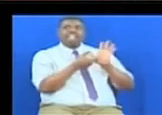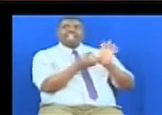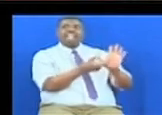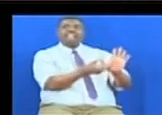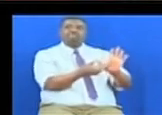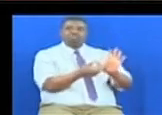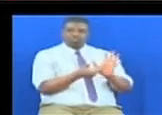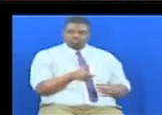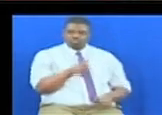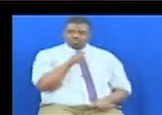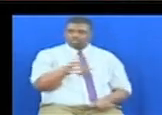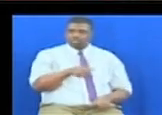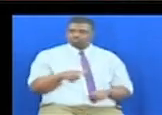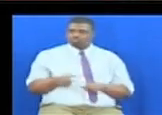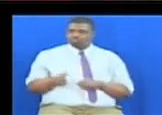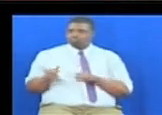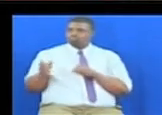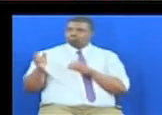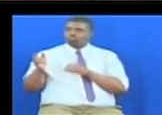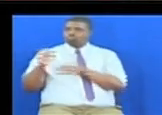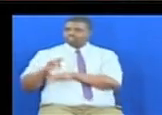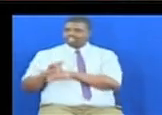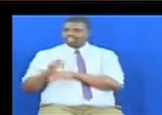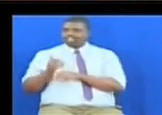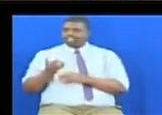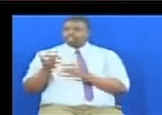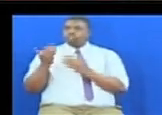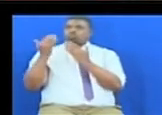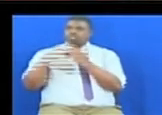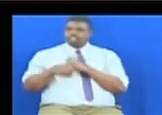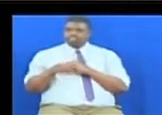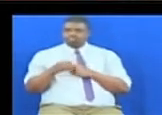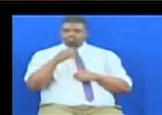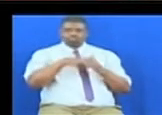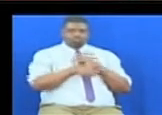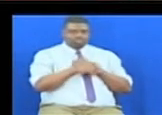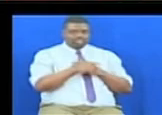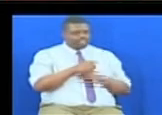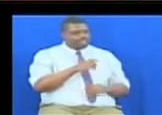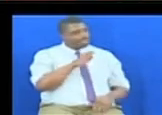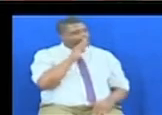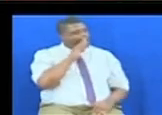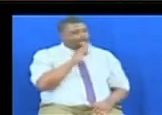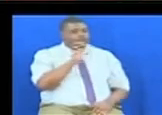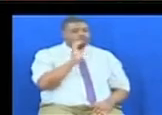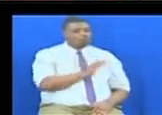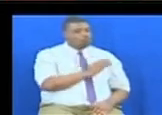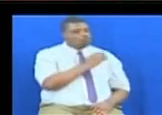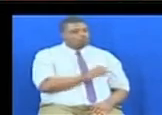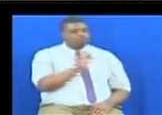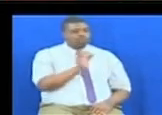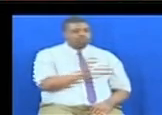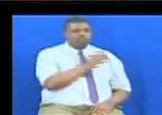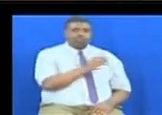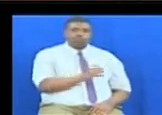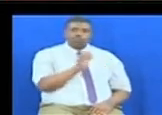tu tunagusana usiku, unakwenda bar na wenzako mnakunywa mnalewa.